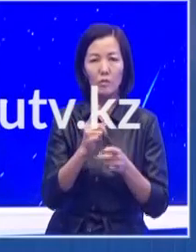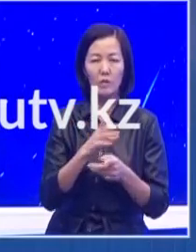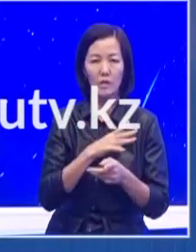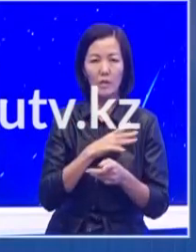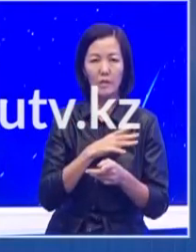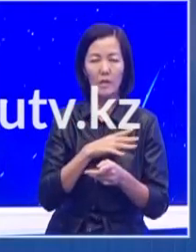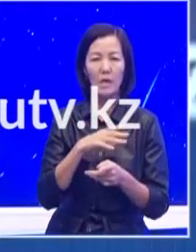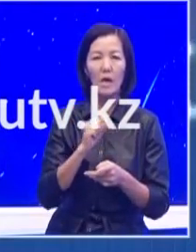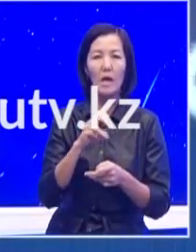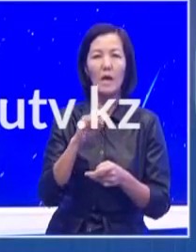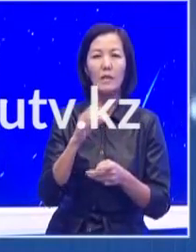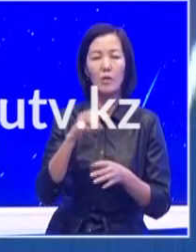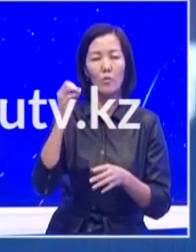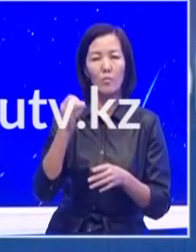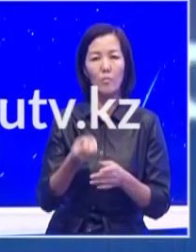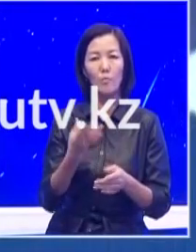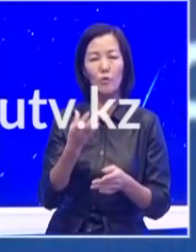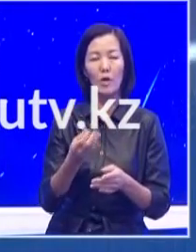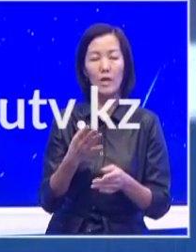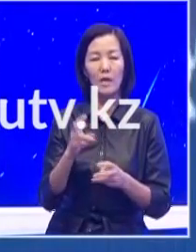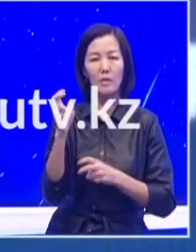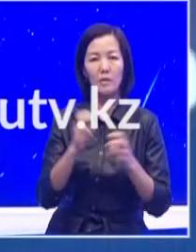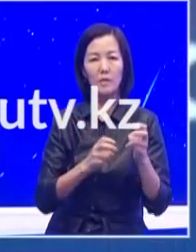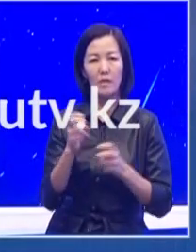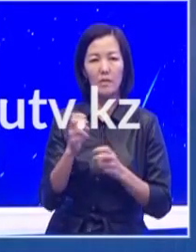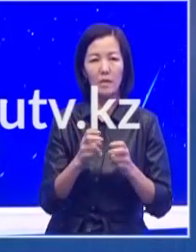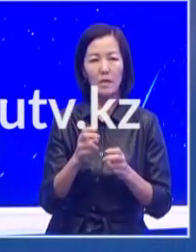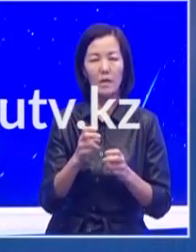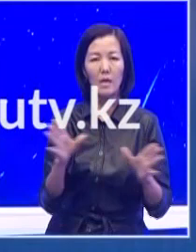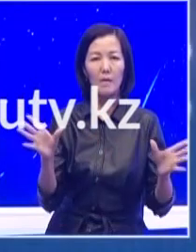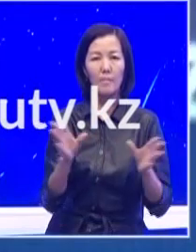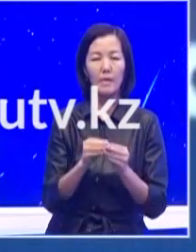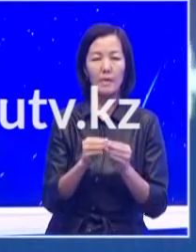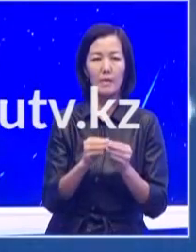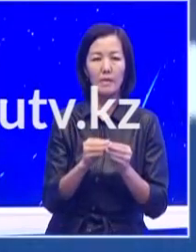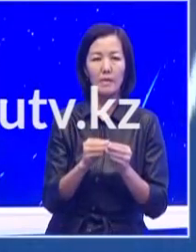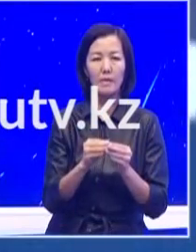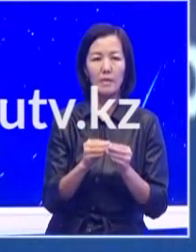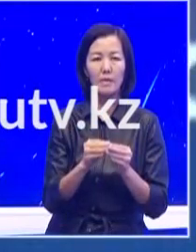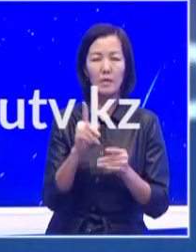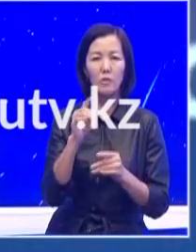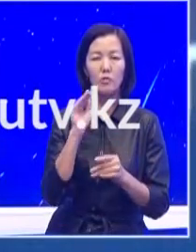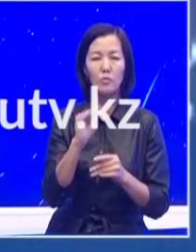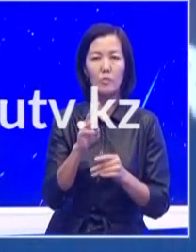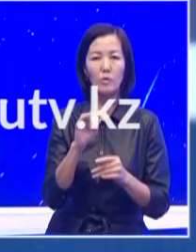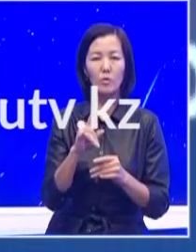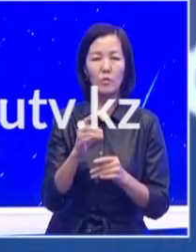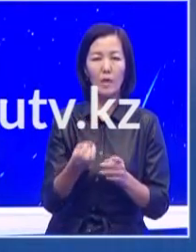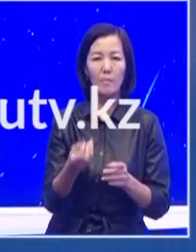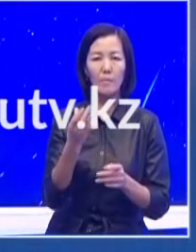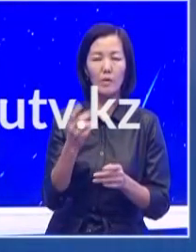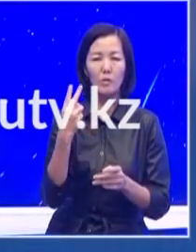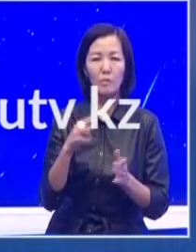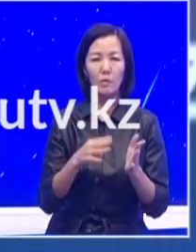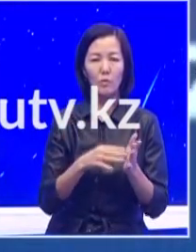Сондай-ақ Атырау мұнай өңдеу зауыты мен Petrokazakhstan Oil Products жауапкершілігі шектеулі серіктестігі 100 мың тонна мұнай және 29